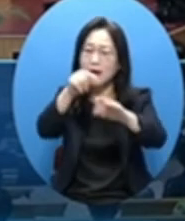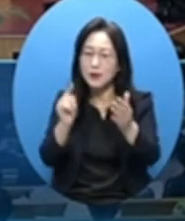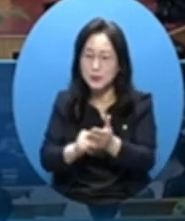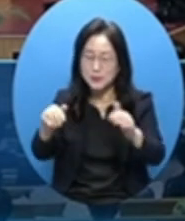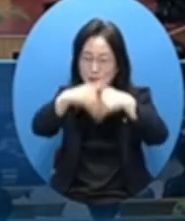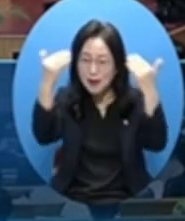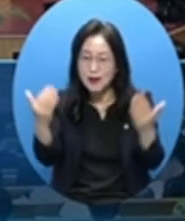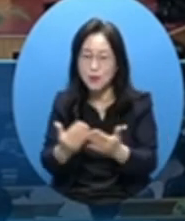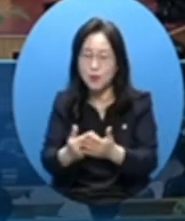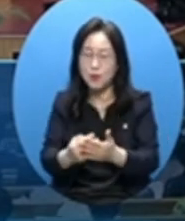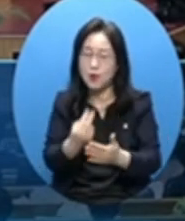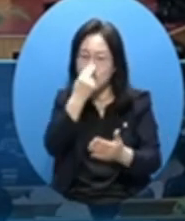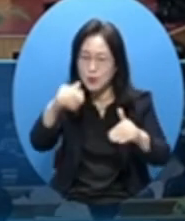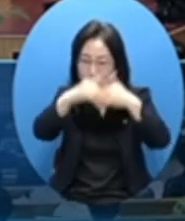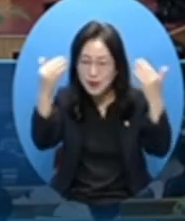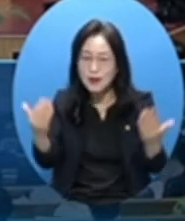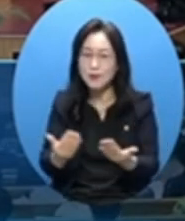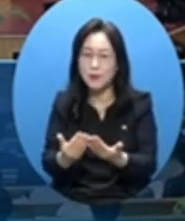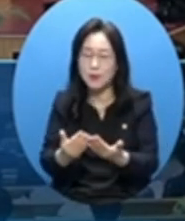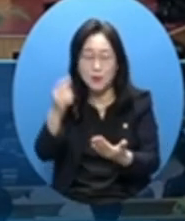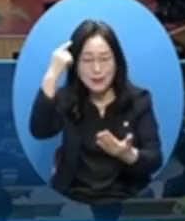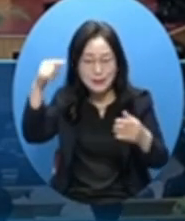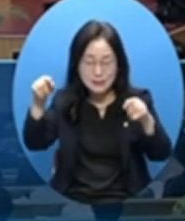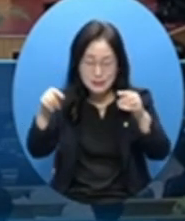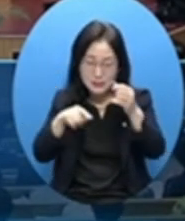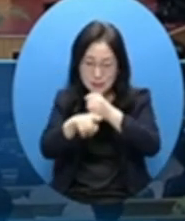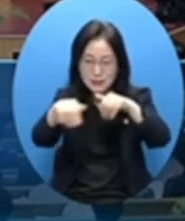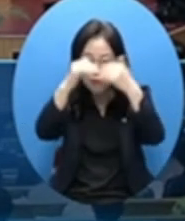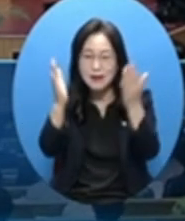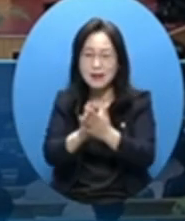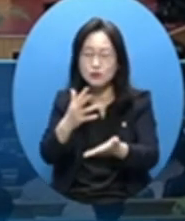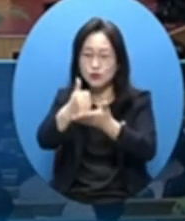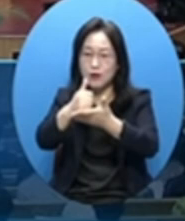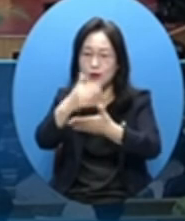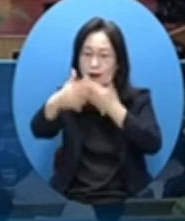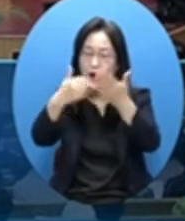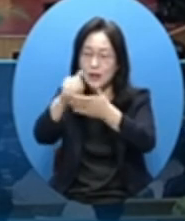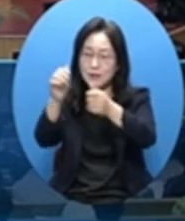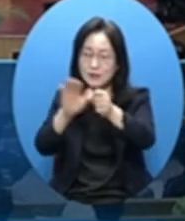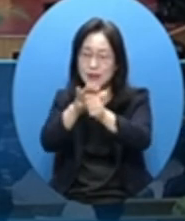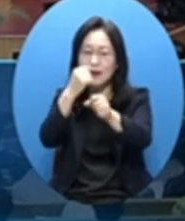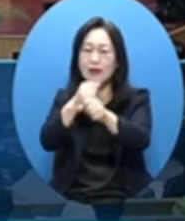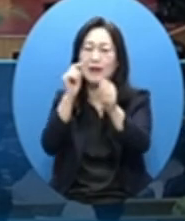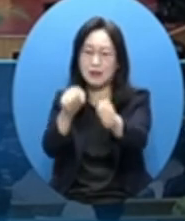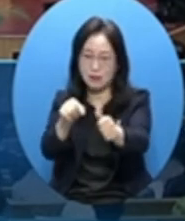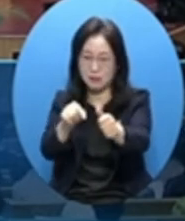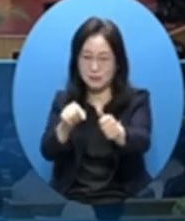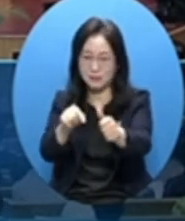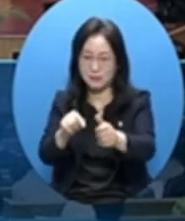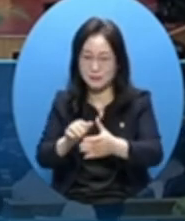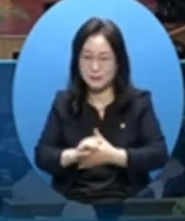다하고 목숨을 다하고 뜻을 다하여 주 너의 하나님을 사랑하라 하셨으니